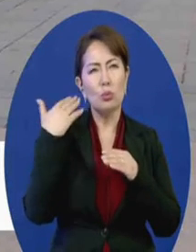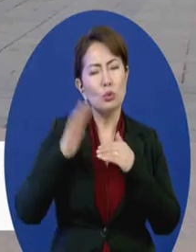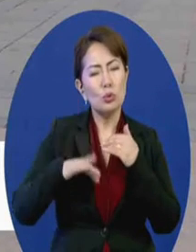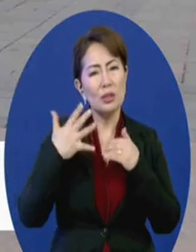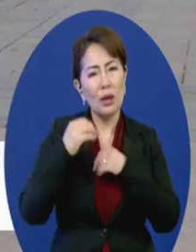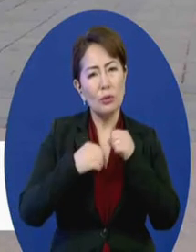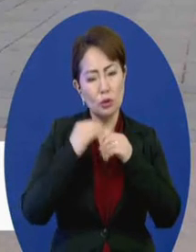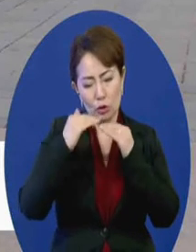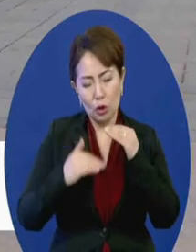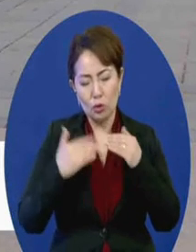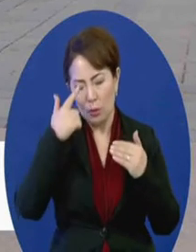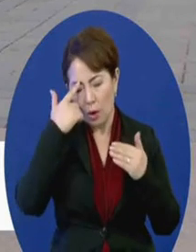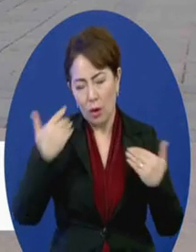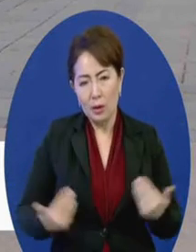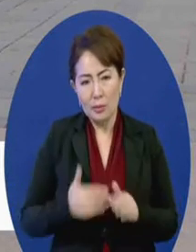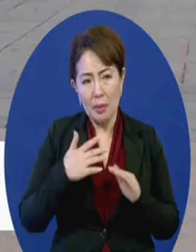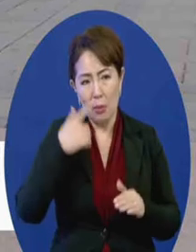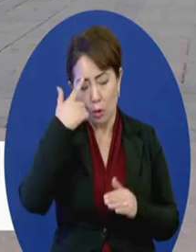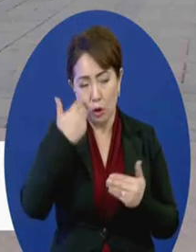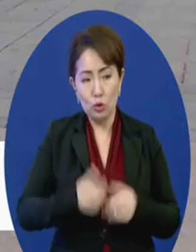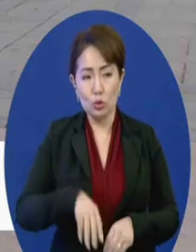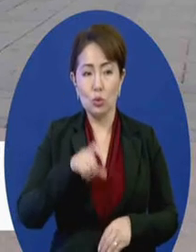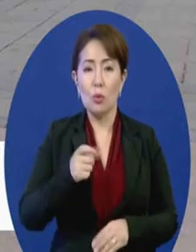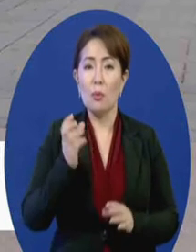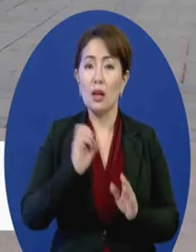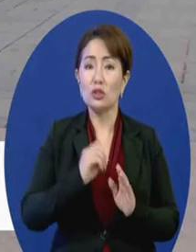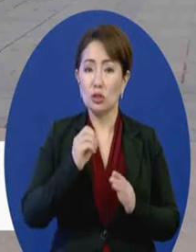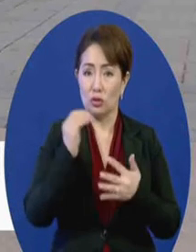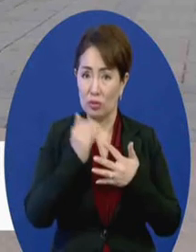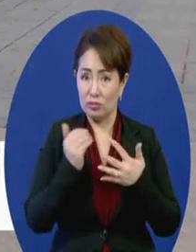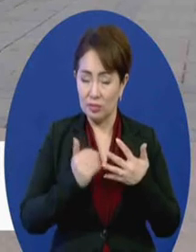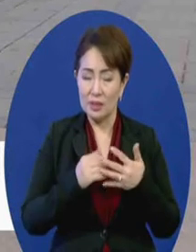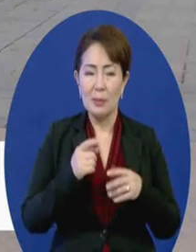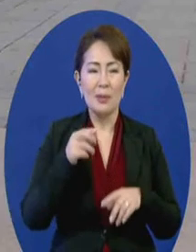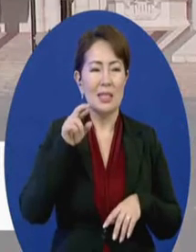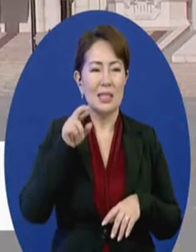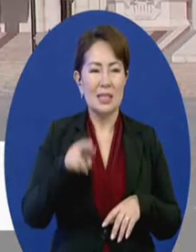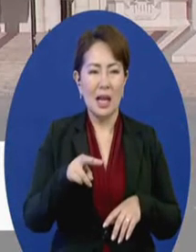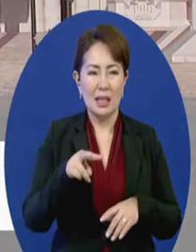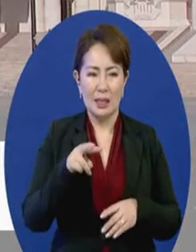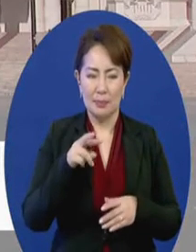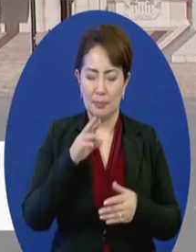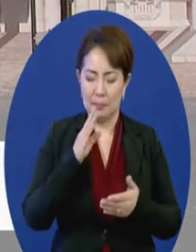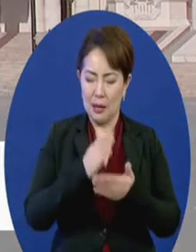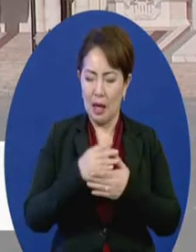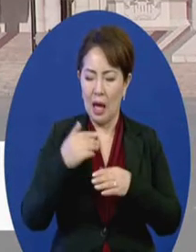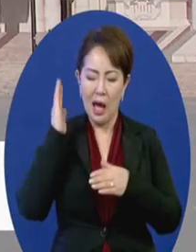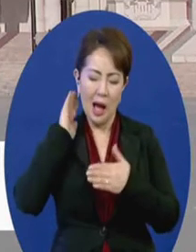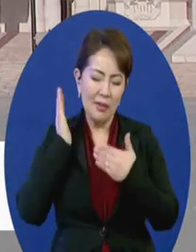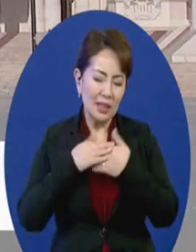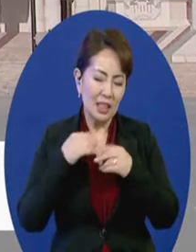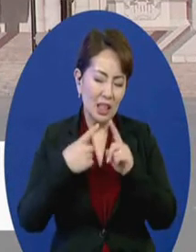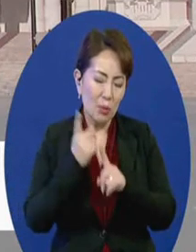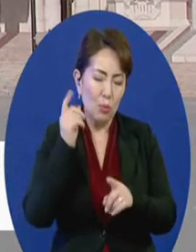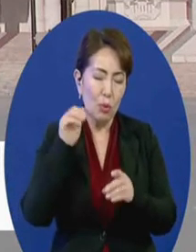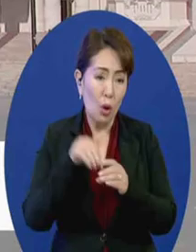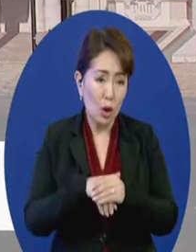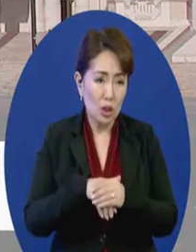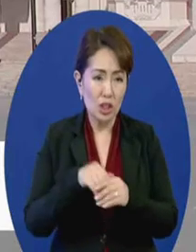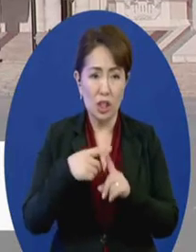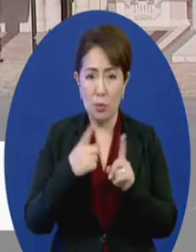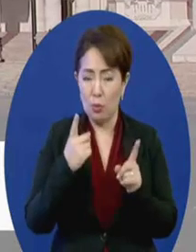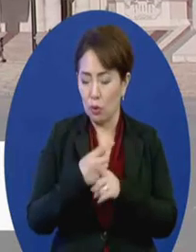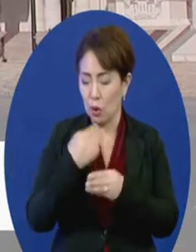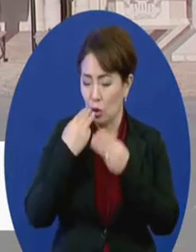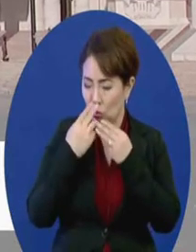оршинсуусан Монгол улсын уугуул иргэн байх нийтлэг шаардлага тавигдж байна. Үүнээс гадна ял эдэлж байгаа авилга албан тушаалын гимт хэрэг үйлдсэн гим